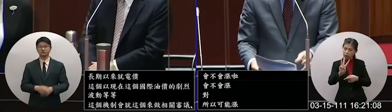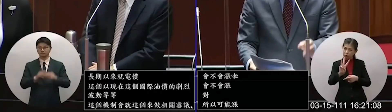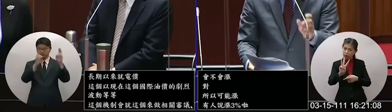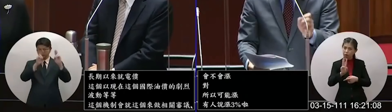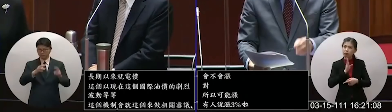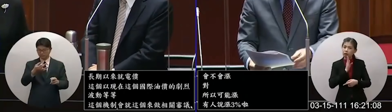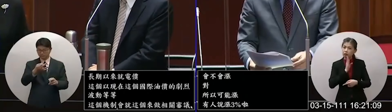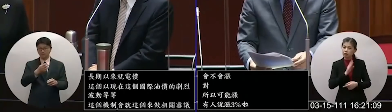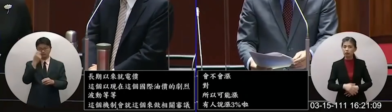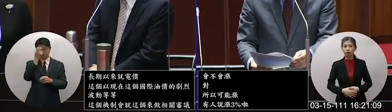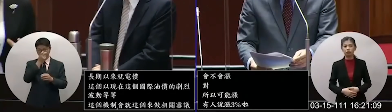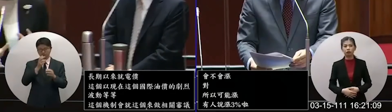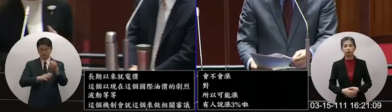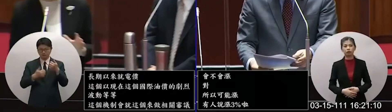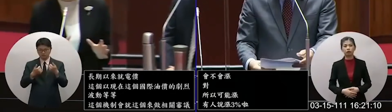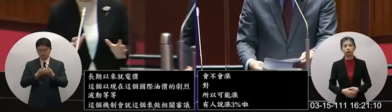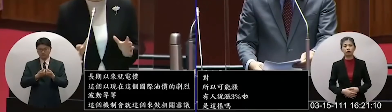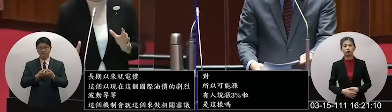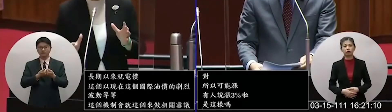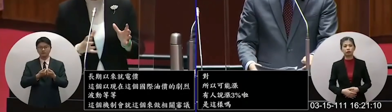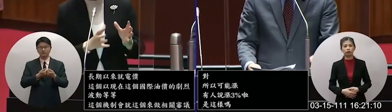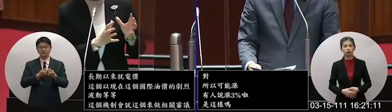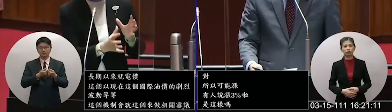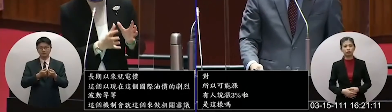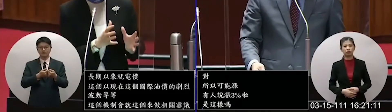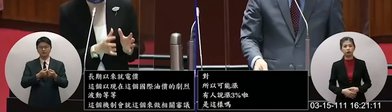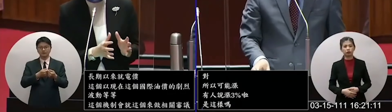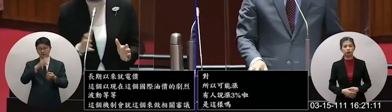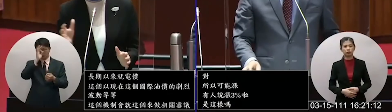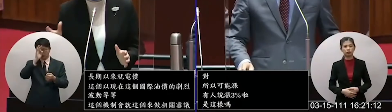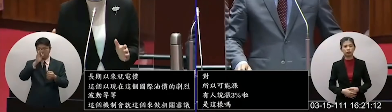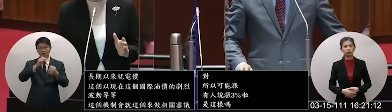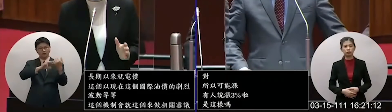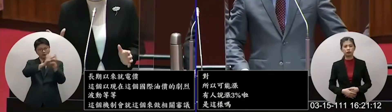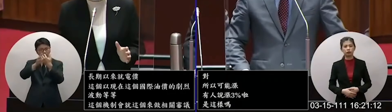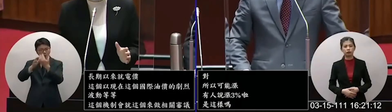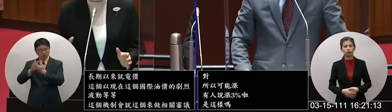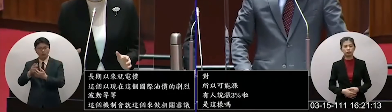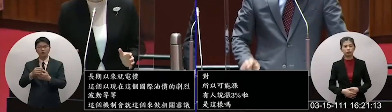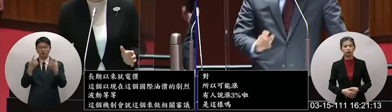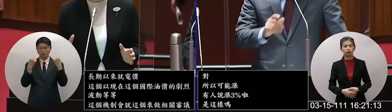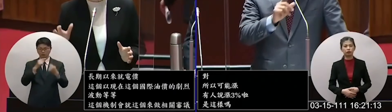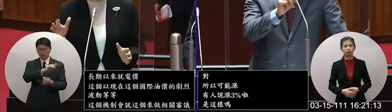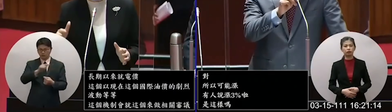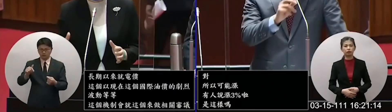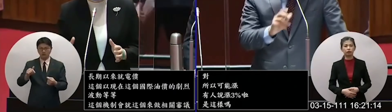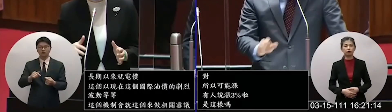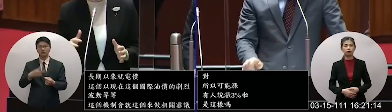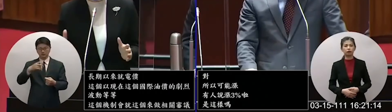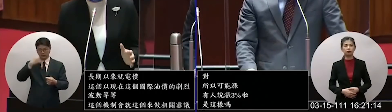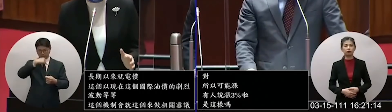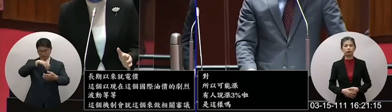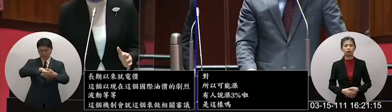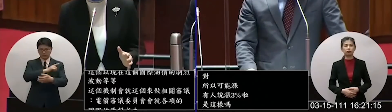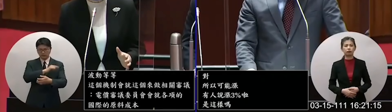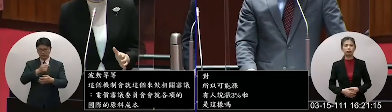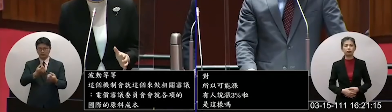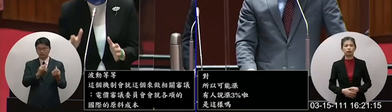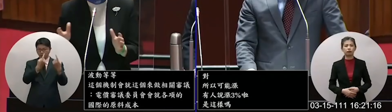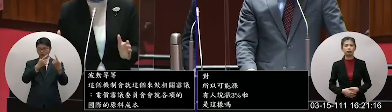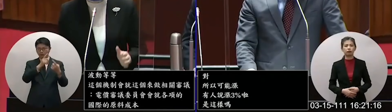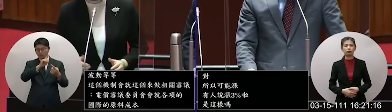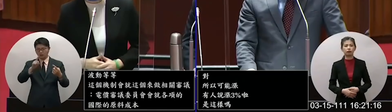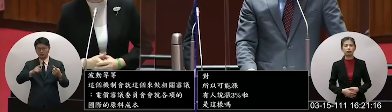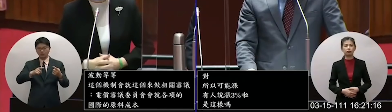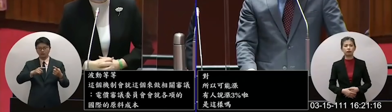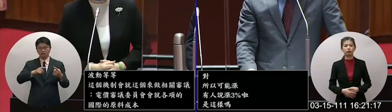价审议委员会会就各项的国际的原料成本，还有国内的物价波动，还有相关的情势